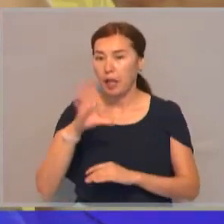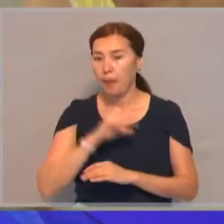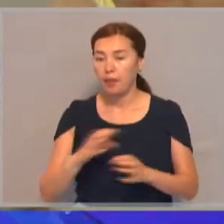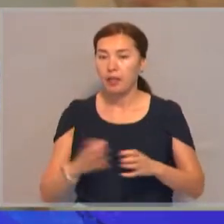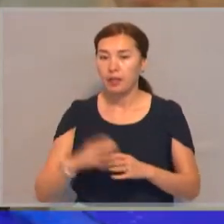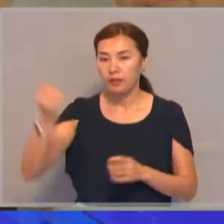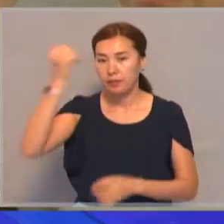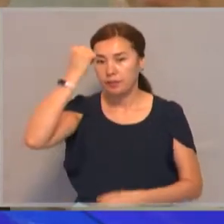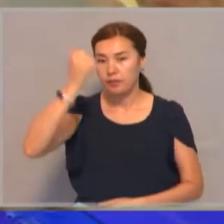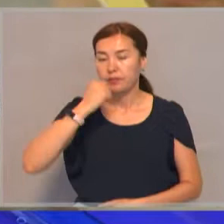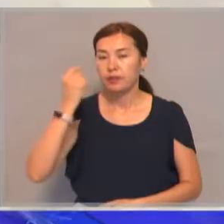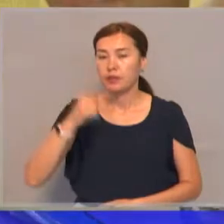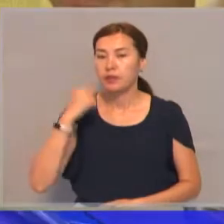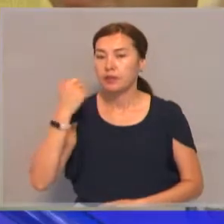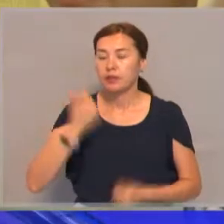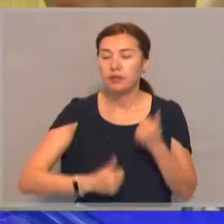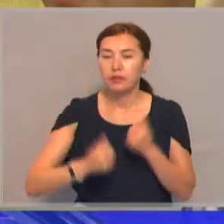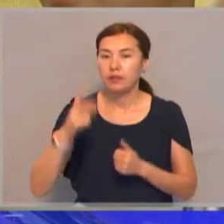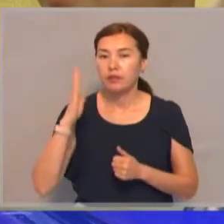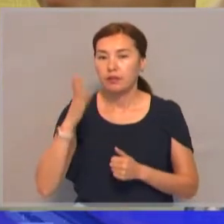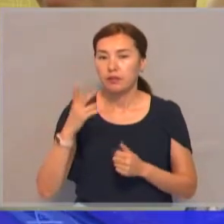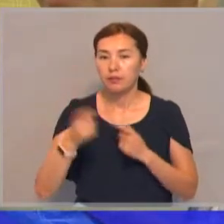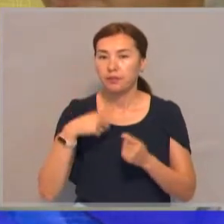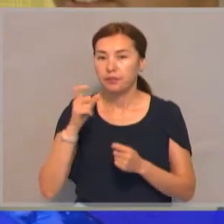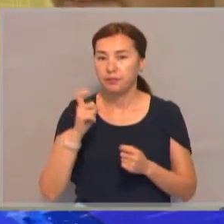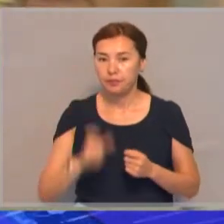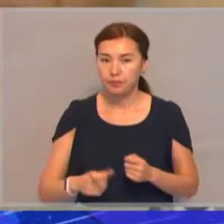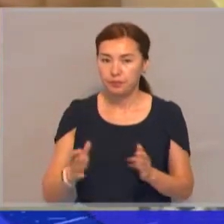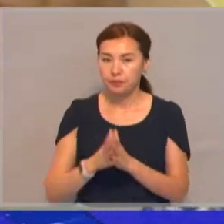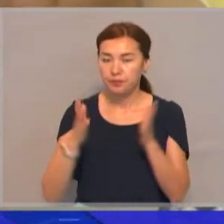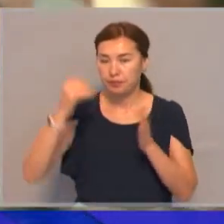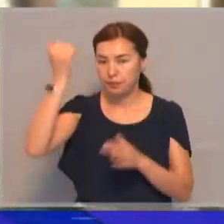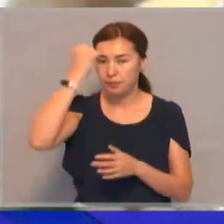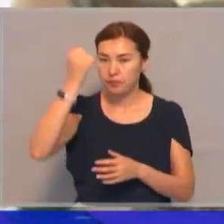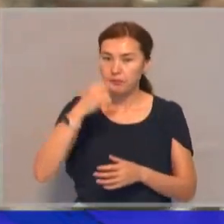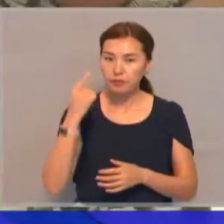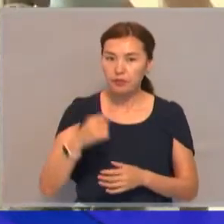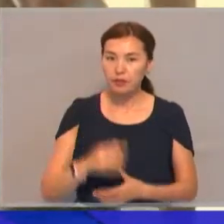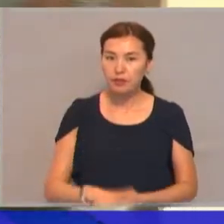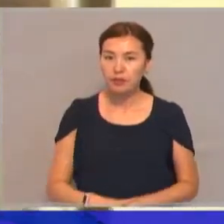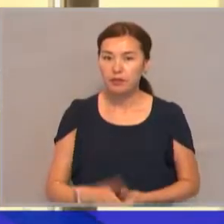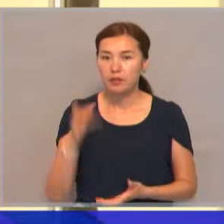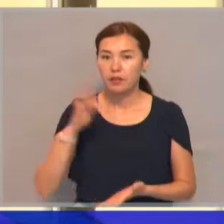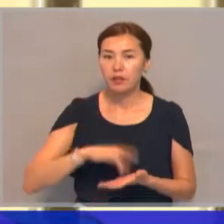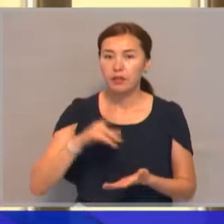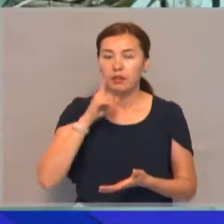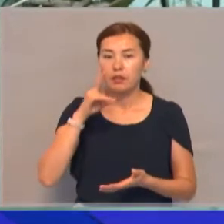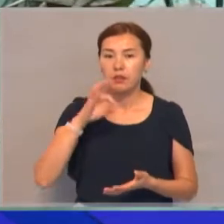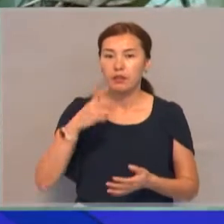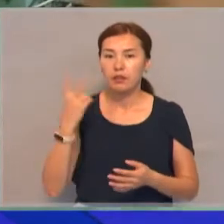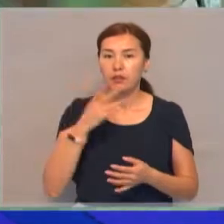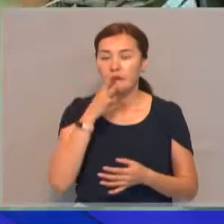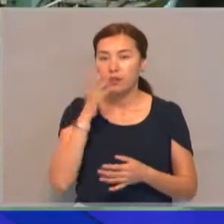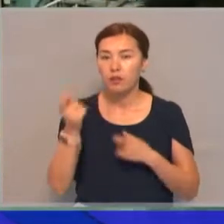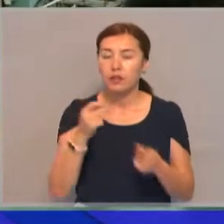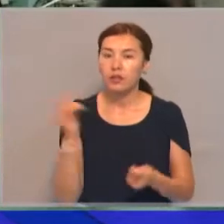командама бәріне рахмет айтамын. Турнирді өткізіп жатқан ұйымдастырушыларға үлкен алғыс білдіремін. Шымкент жастар лигасы екі